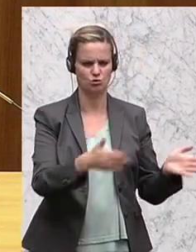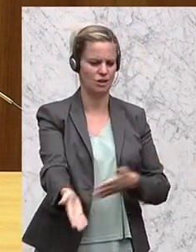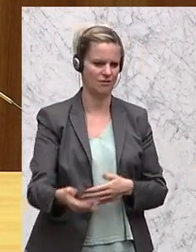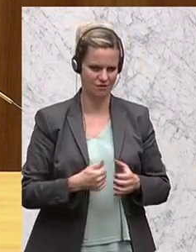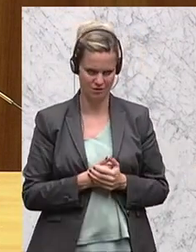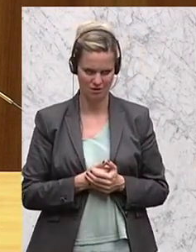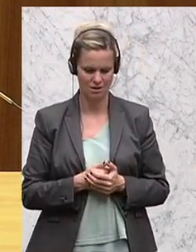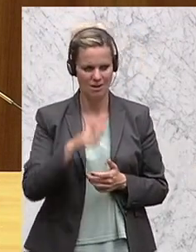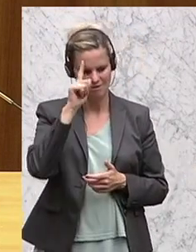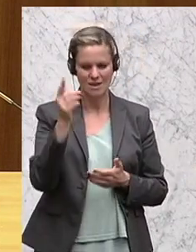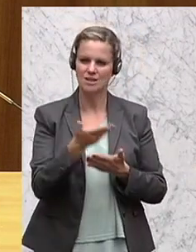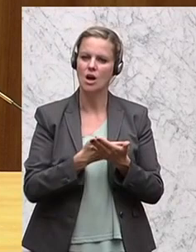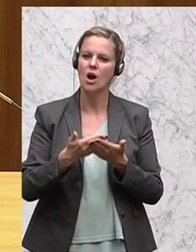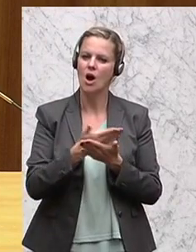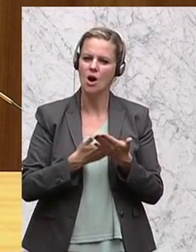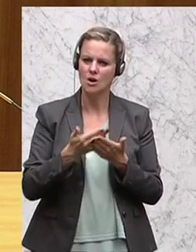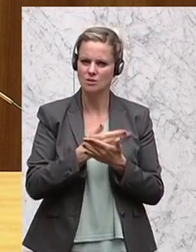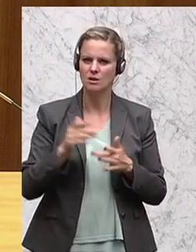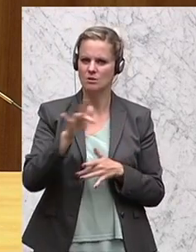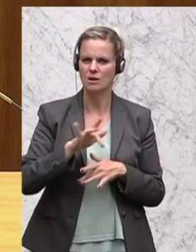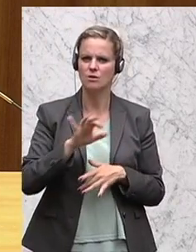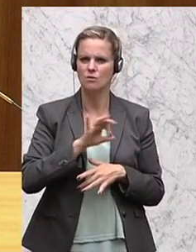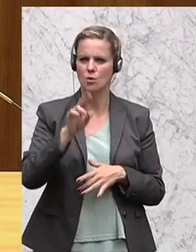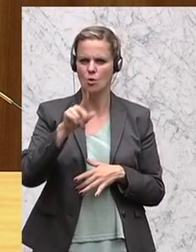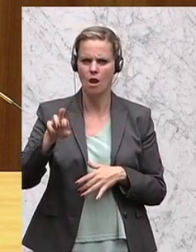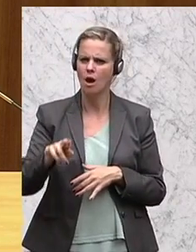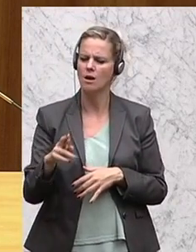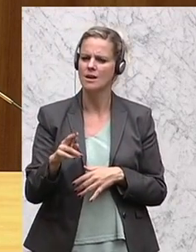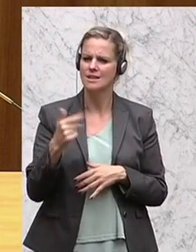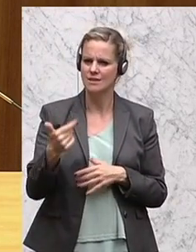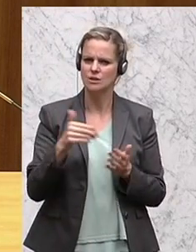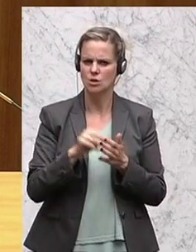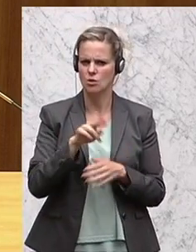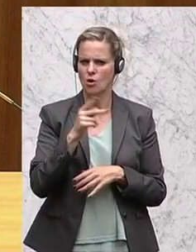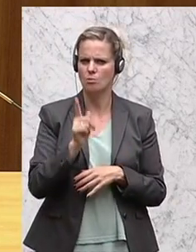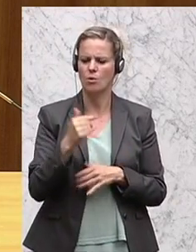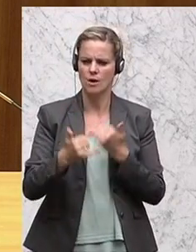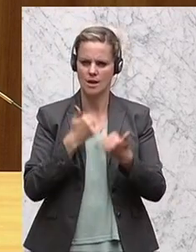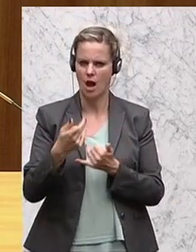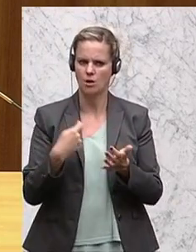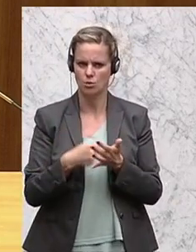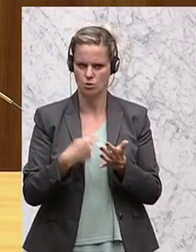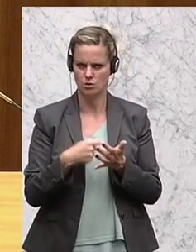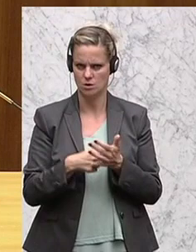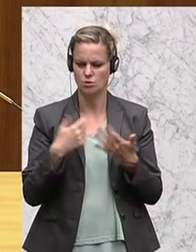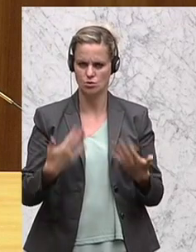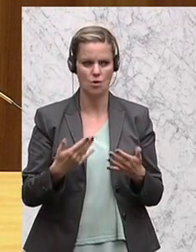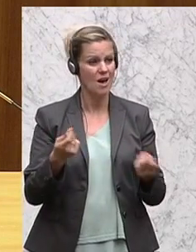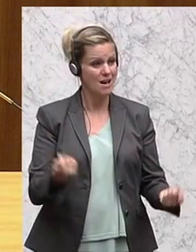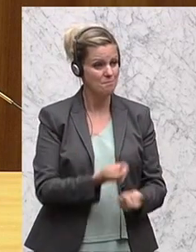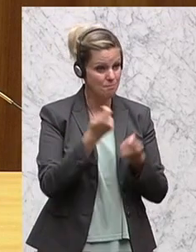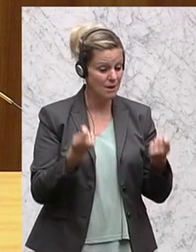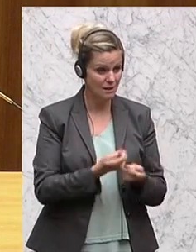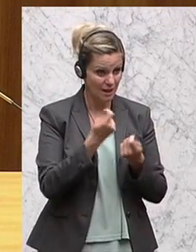wissen, dass ein Ausbildungsplatz in meinem Ühler 17.000 Euro im Jahr kostet. Sie wissen, dass Betriebe um wesentlich